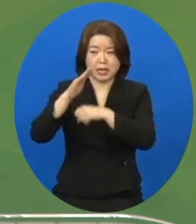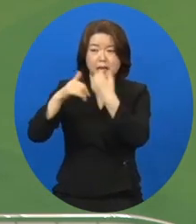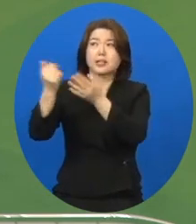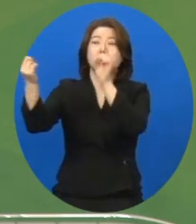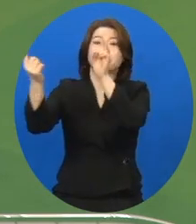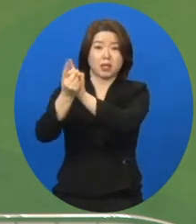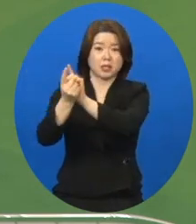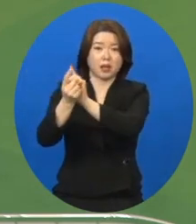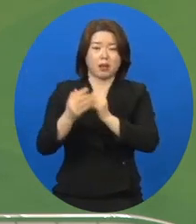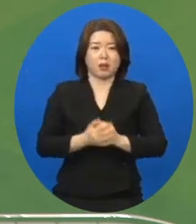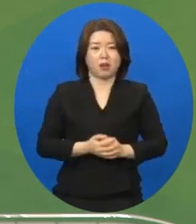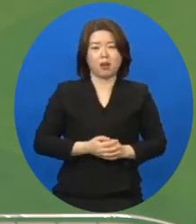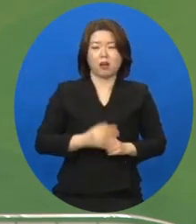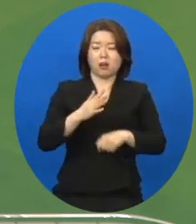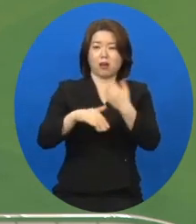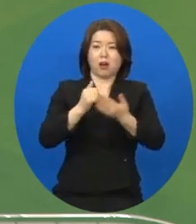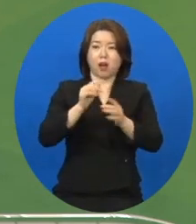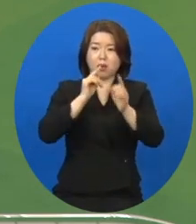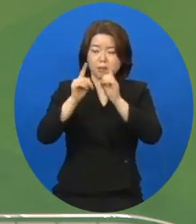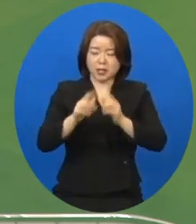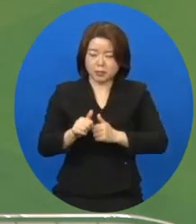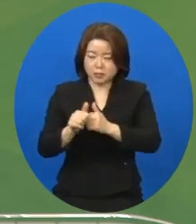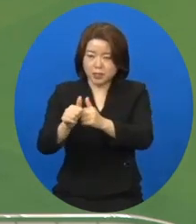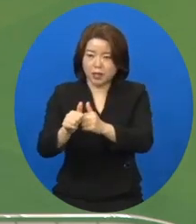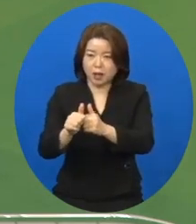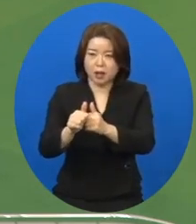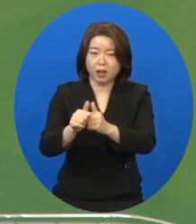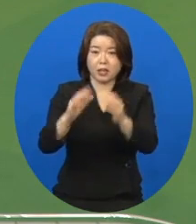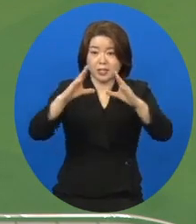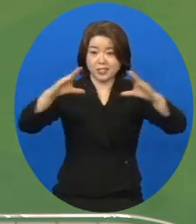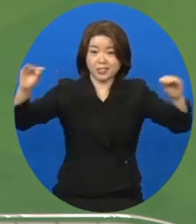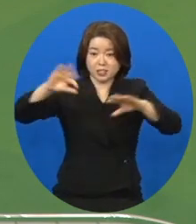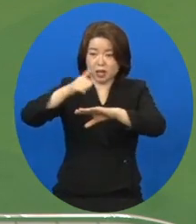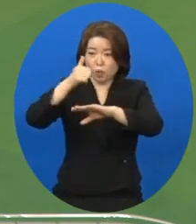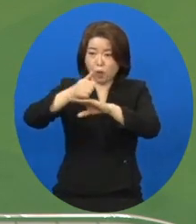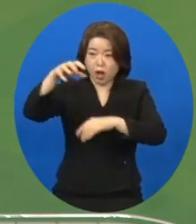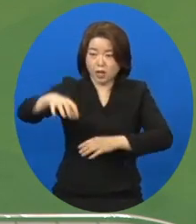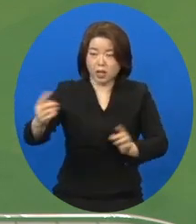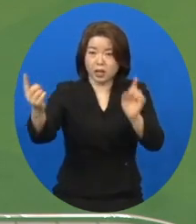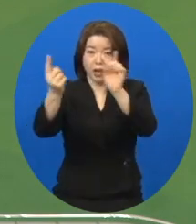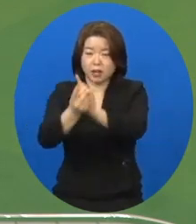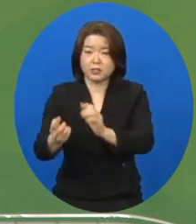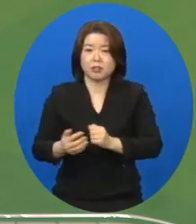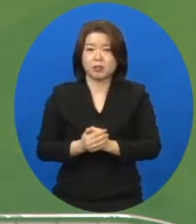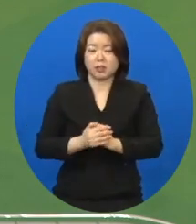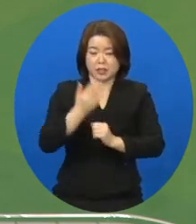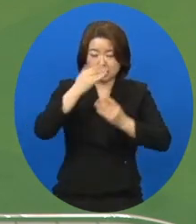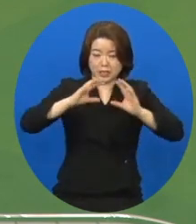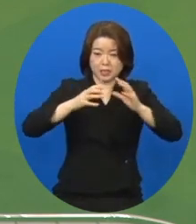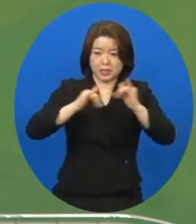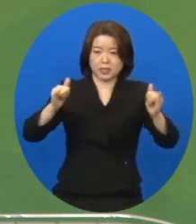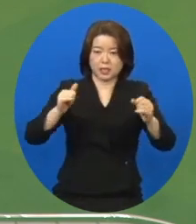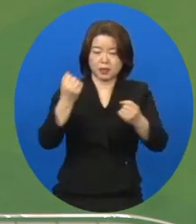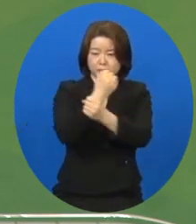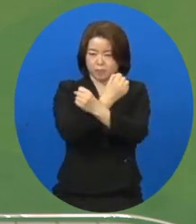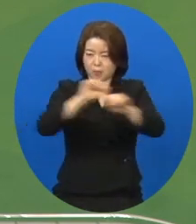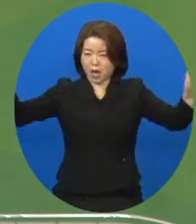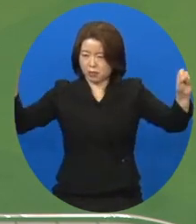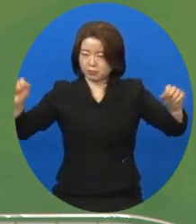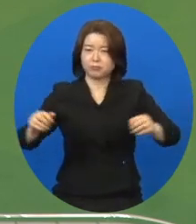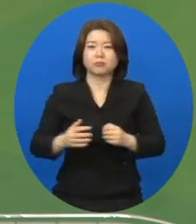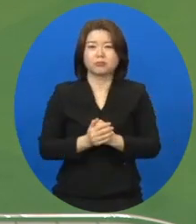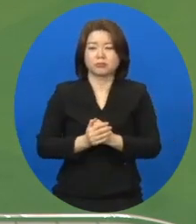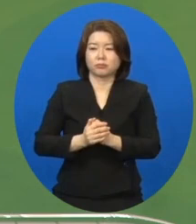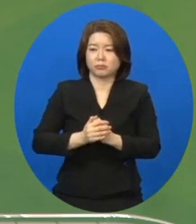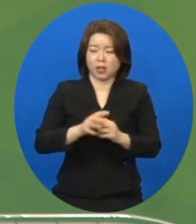따라 바로 왕에게 가서 내 백성 이스라엘 백성을 다 해방시키라.